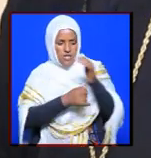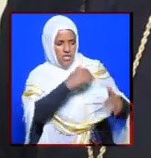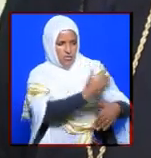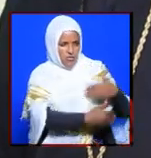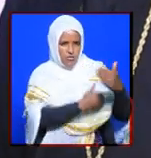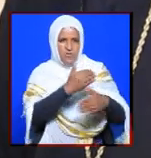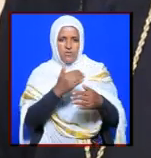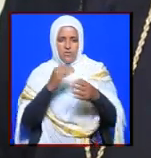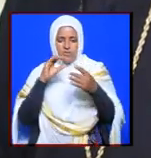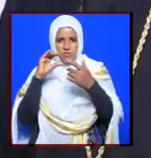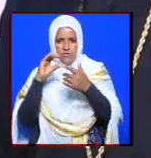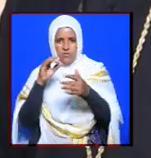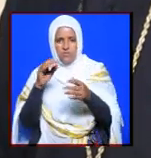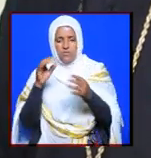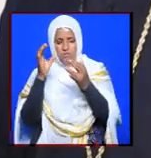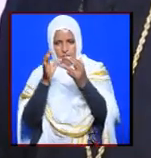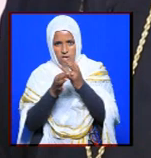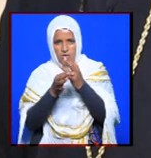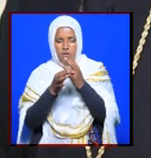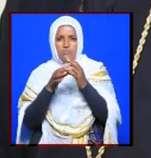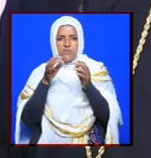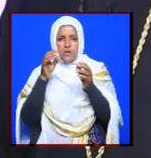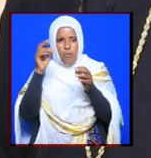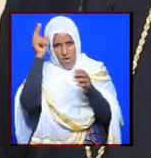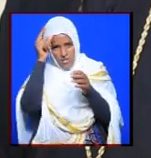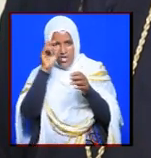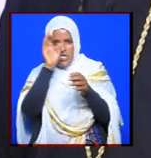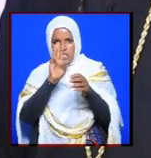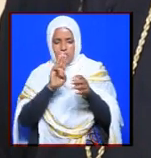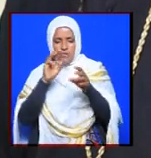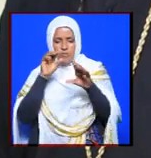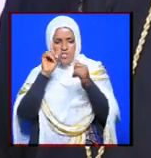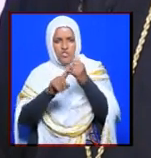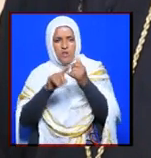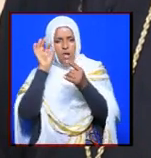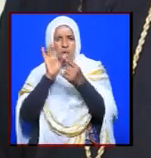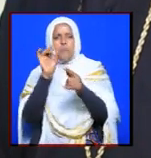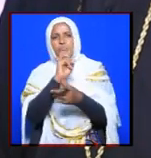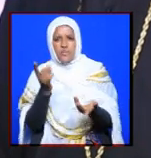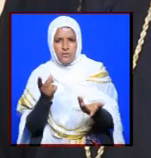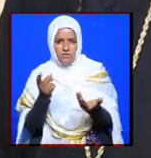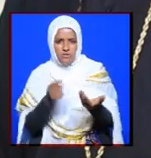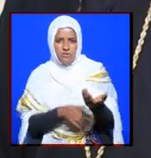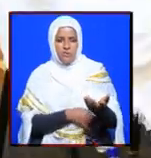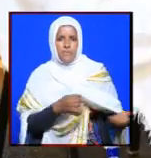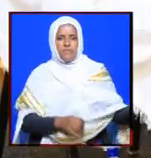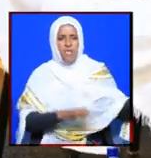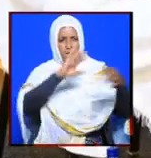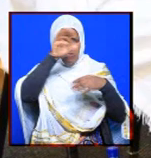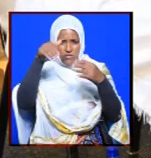ከሀገርና ከትውልድ አንጻር፣ ከባህልና ከሴት አንጻር የመጨረሻ ግባቸው ምንድን ነው ተብሎ